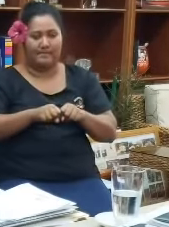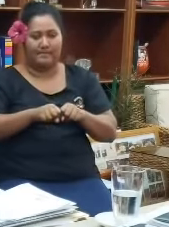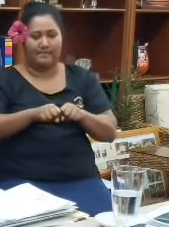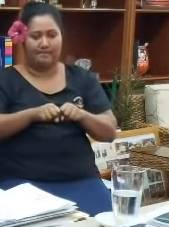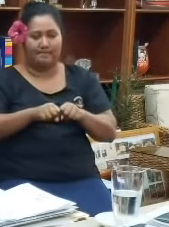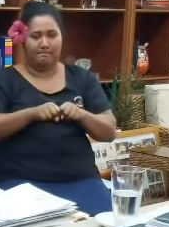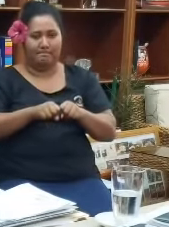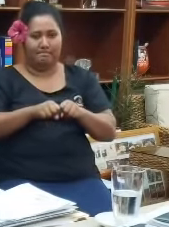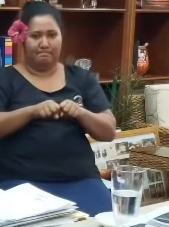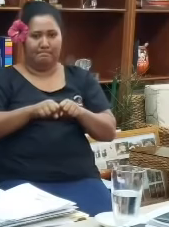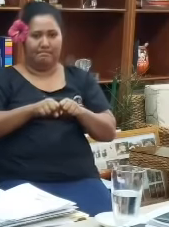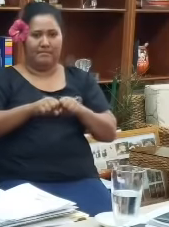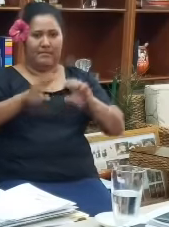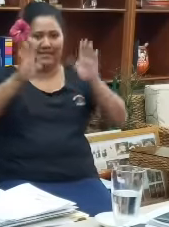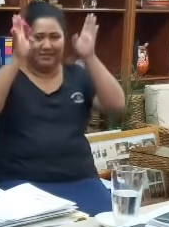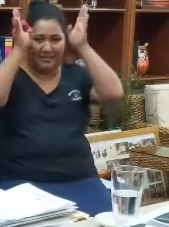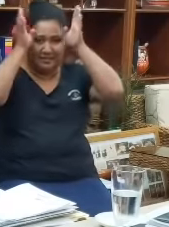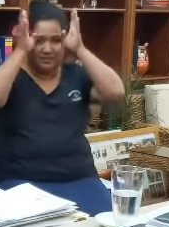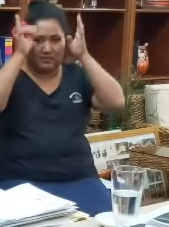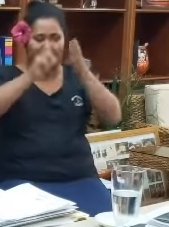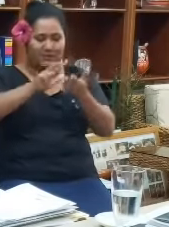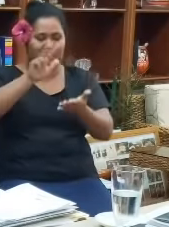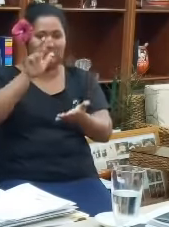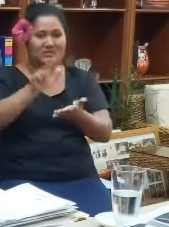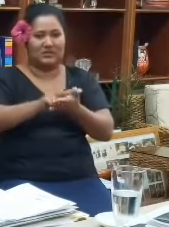Le al malo on sang